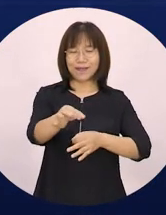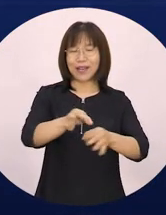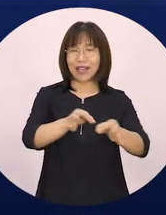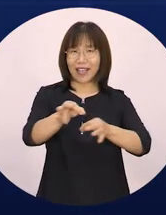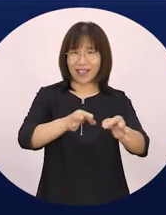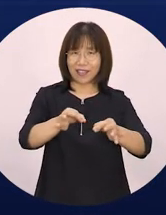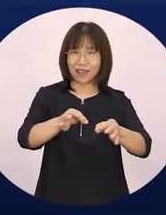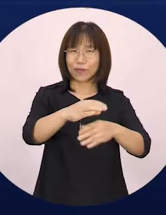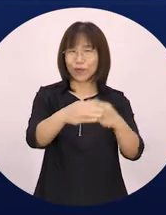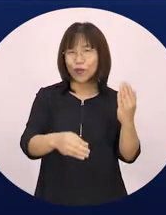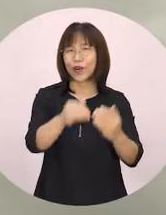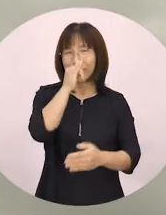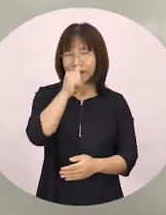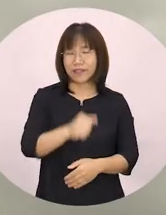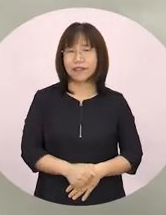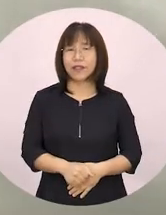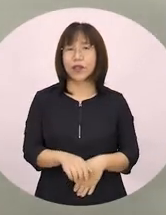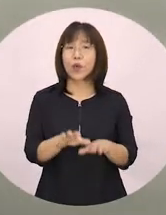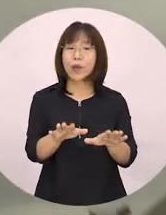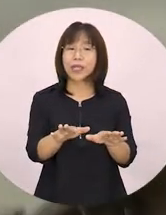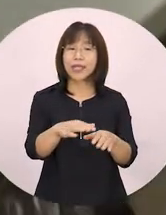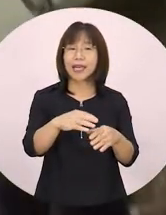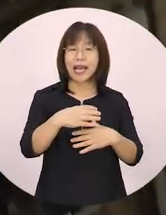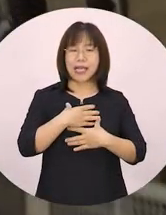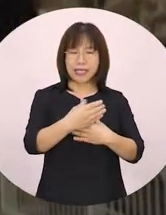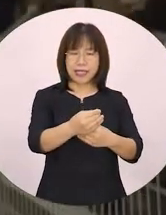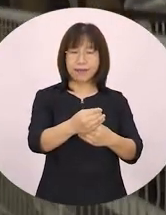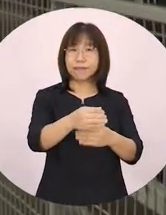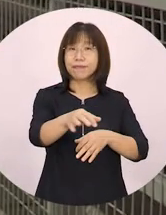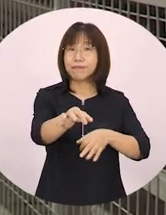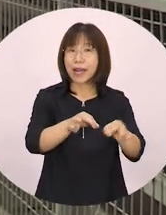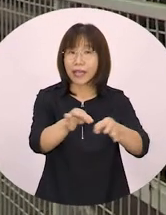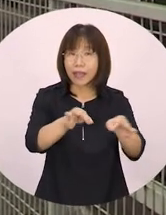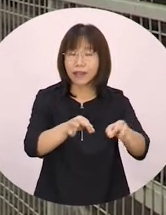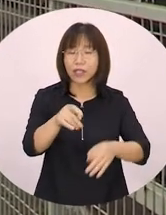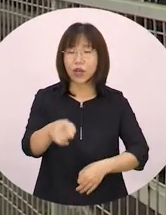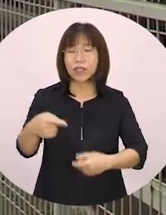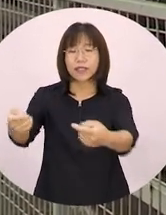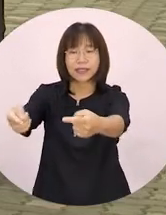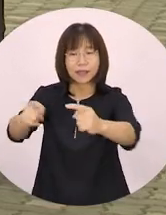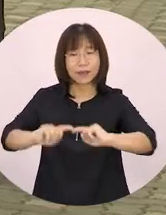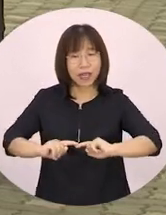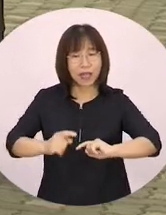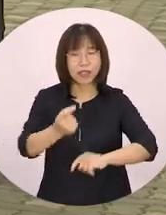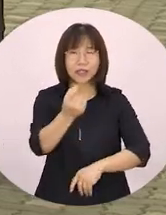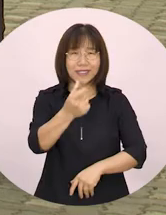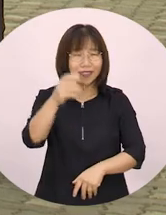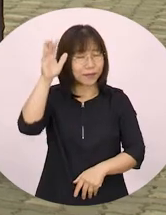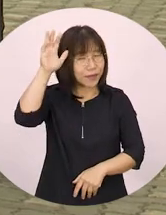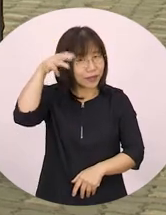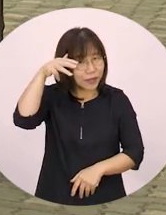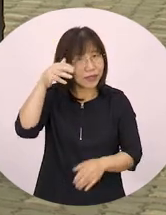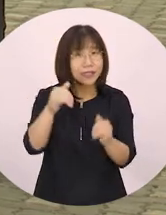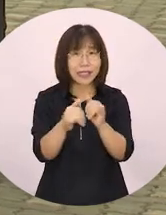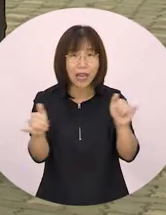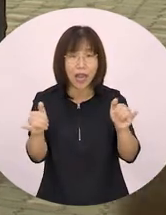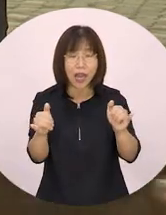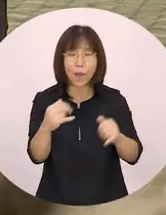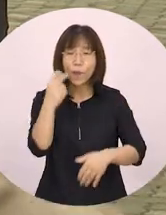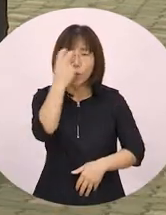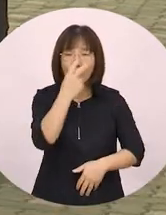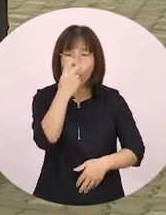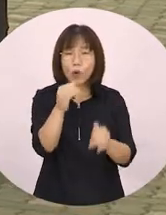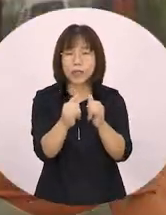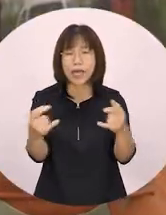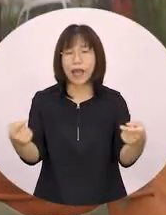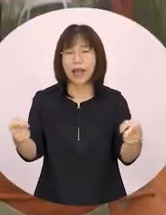운영했습니다. 이날 안심마켓은 기억 담은 힐링판 프로젝트에 참여하는 경증 치매 어르신과